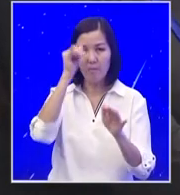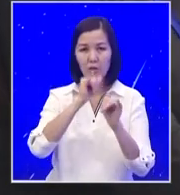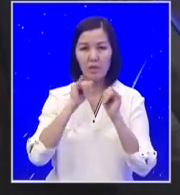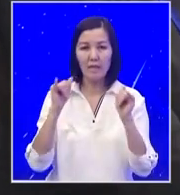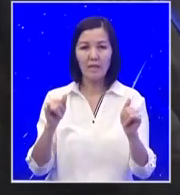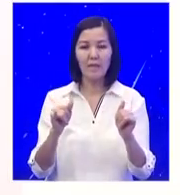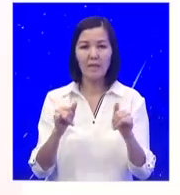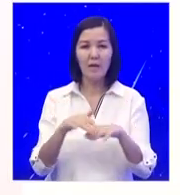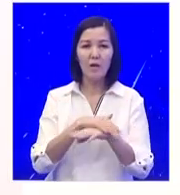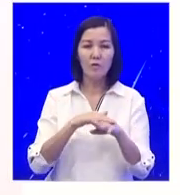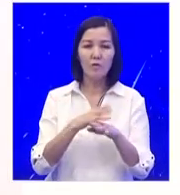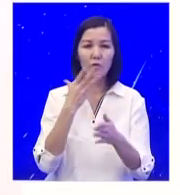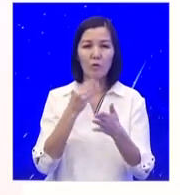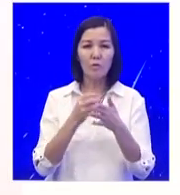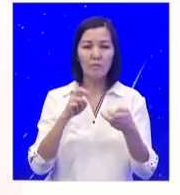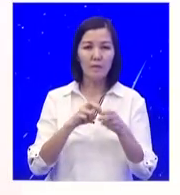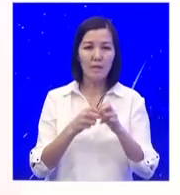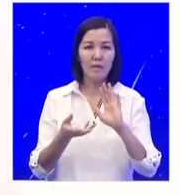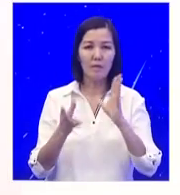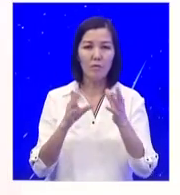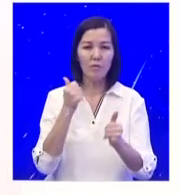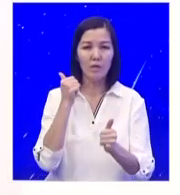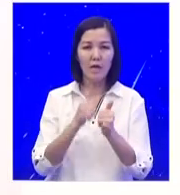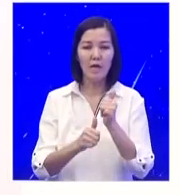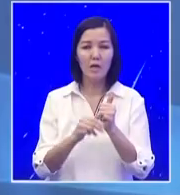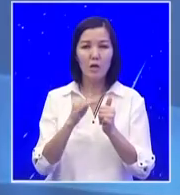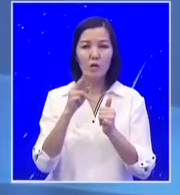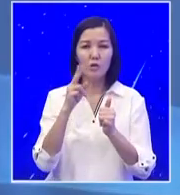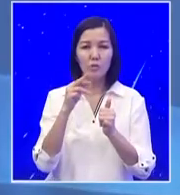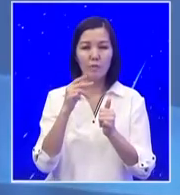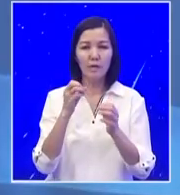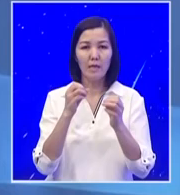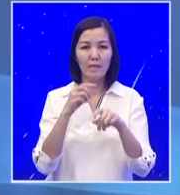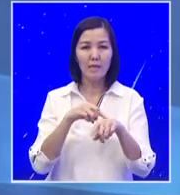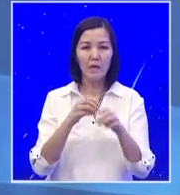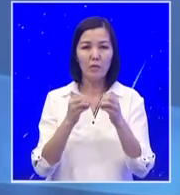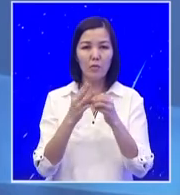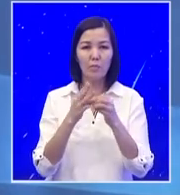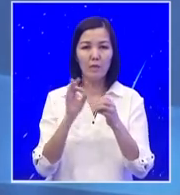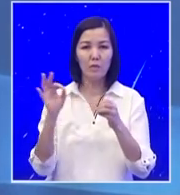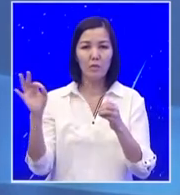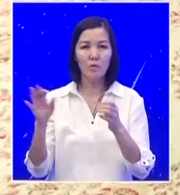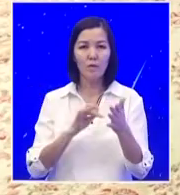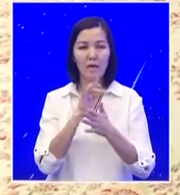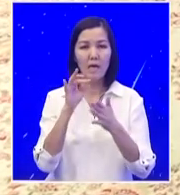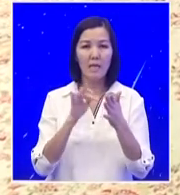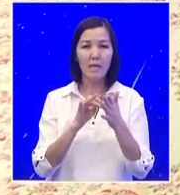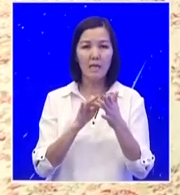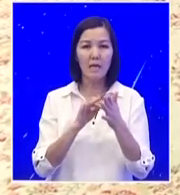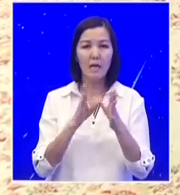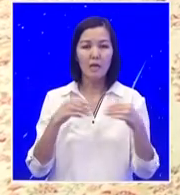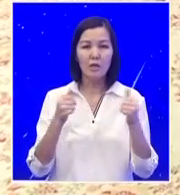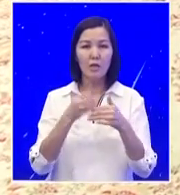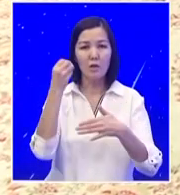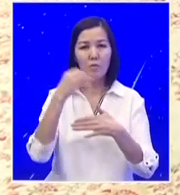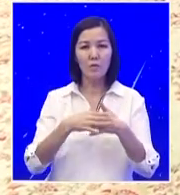жетілдіреді. Айта кетейік, тұрғындар өз мәселелері бойынша әр жұмада сағат 15:00-де қалалық жұмыспен қамту ғимаратындағы жанұя орталығына